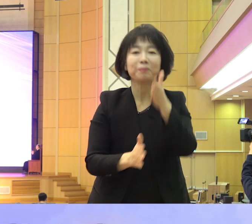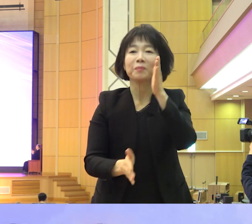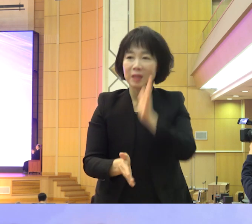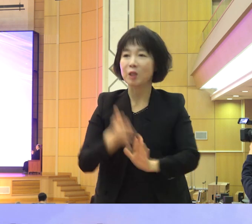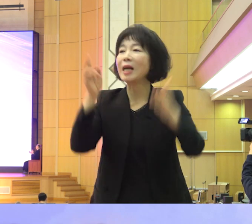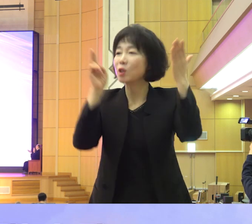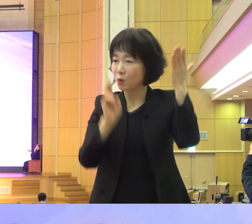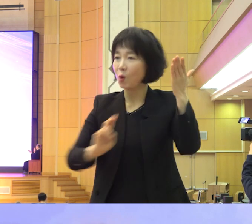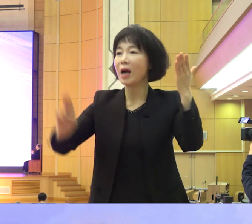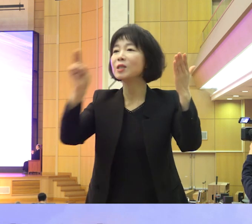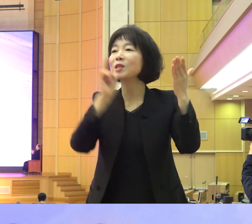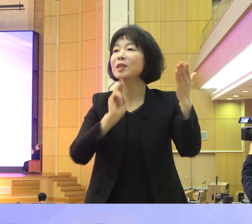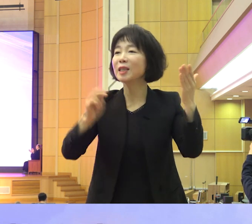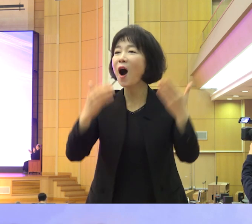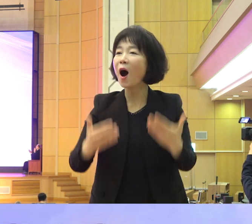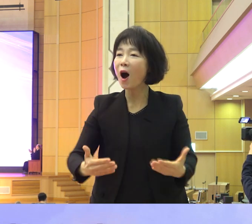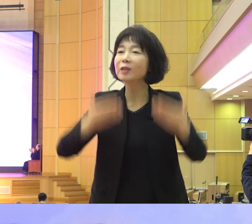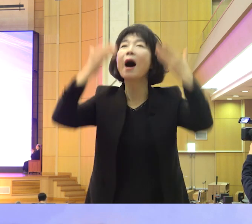한량없도다.